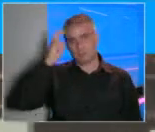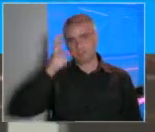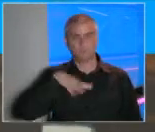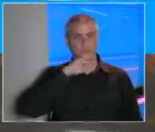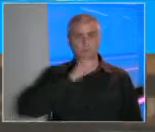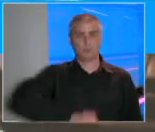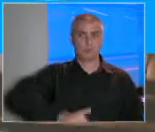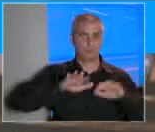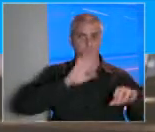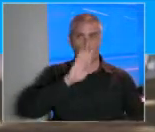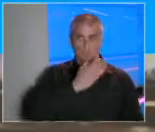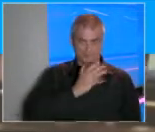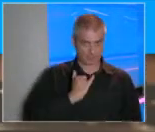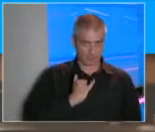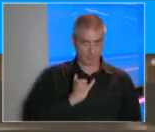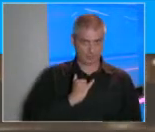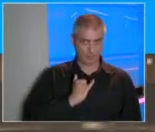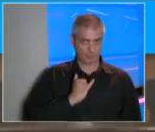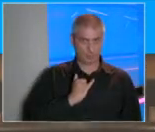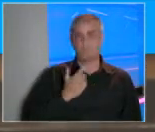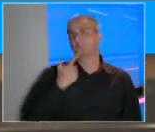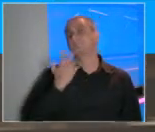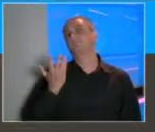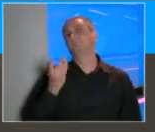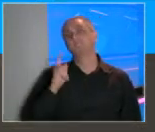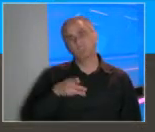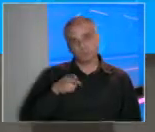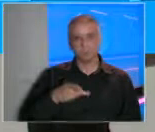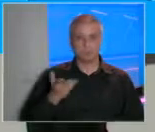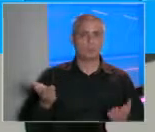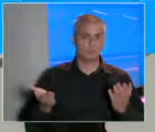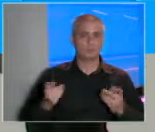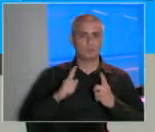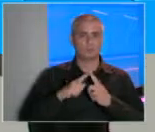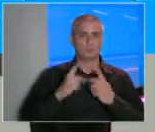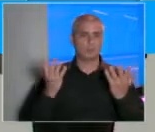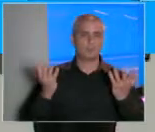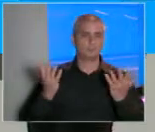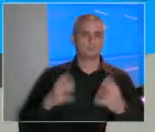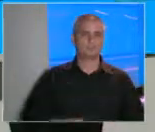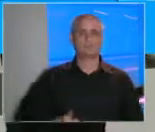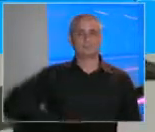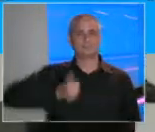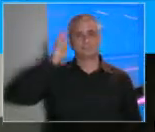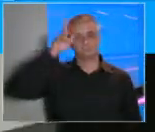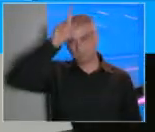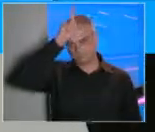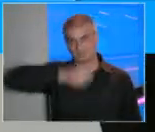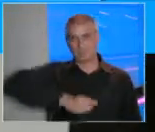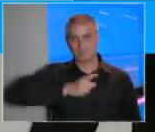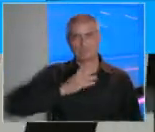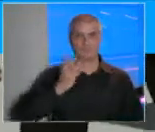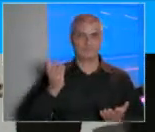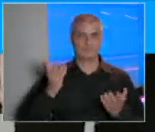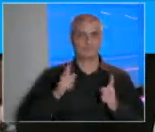עם ראש הממשלה נתניהו, נכון? כן, אז יש לנו כאן בעצם מיקרו, אני חושבת ששר החוץ הגרמני היום בעצם